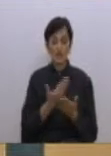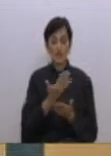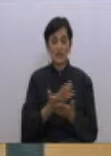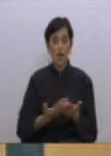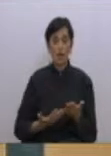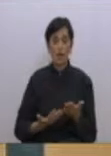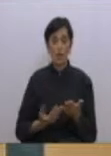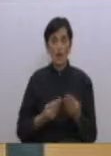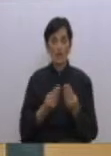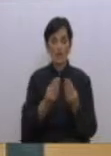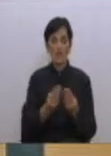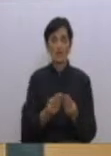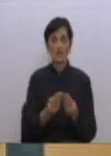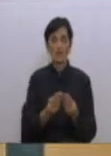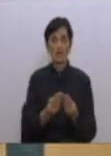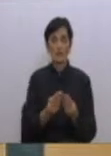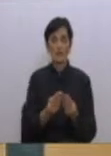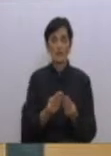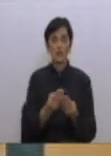რეკომენდაციების